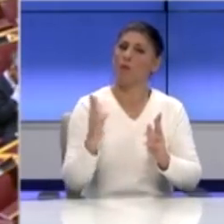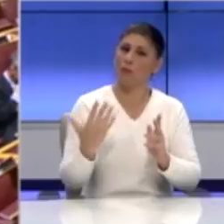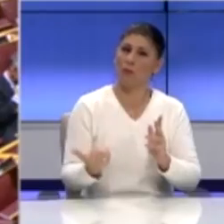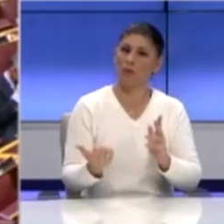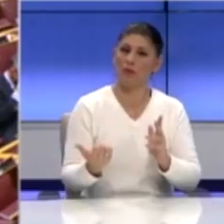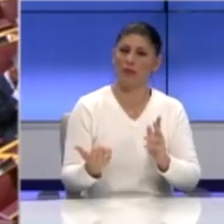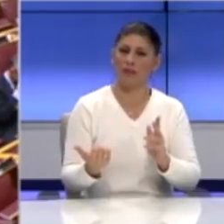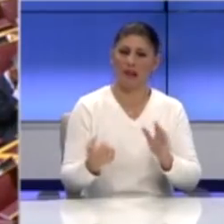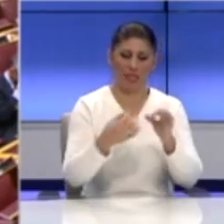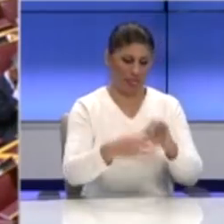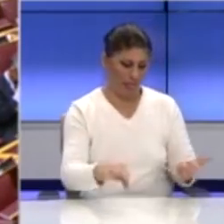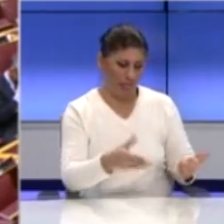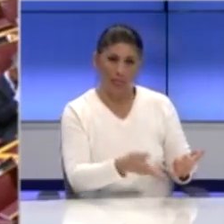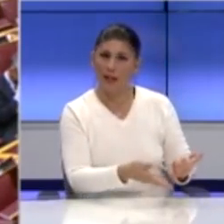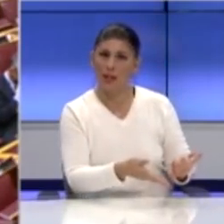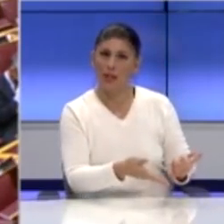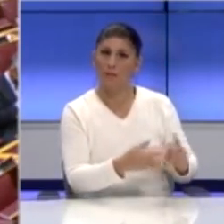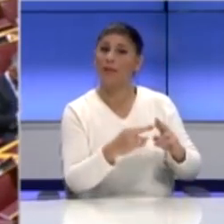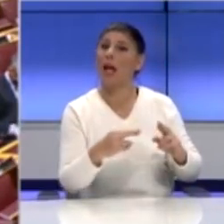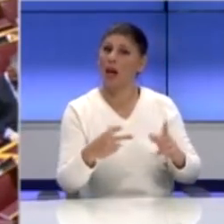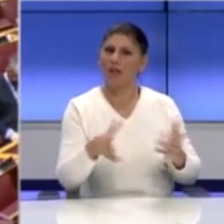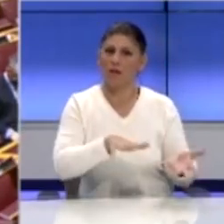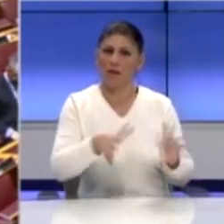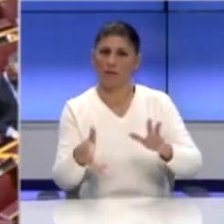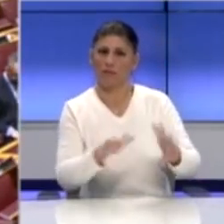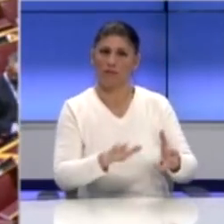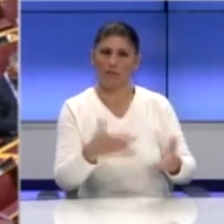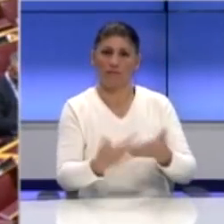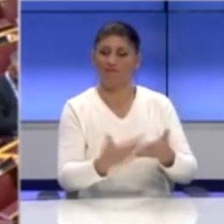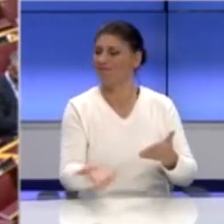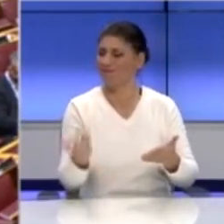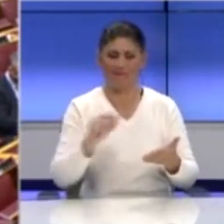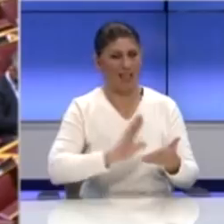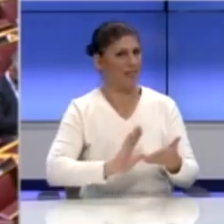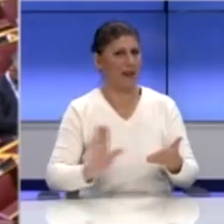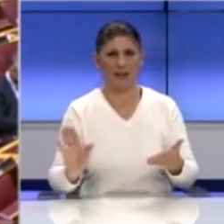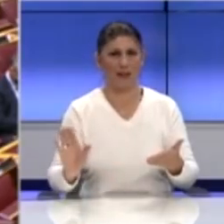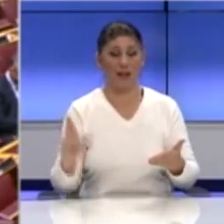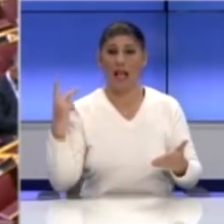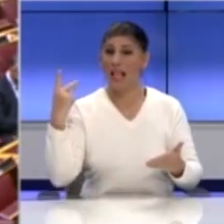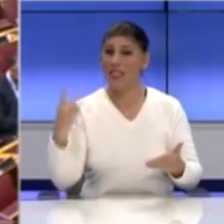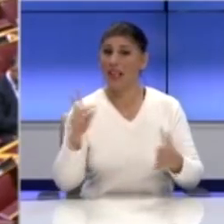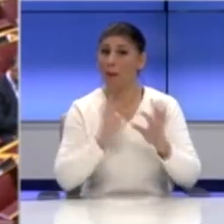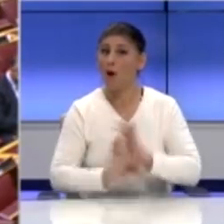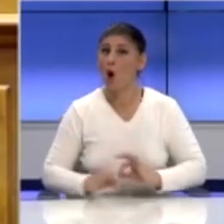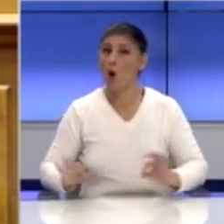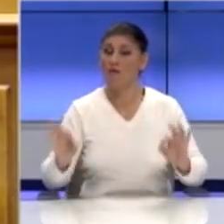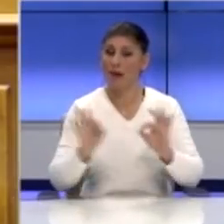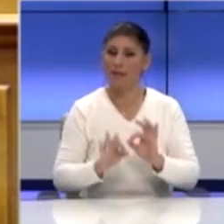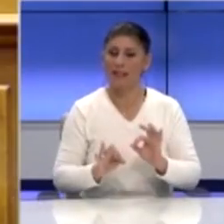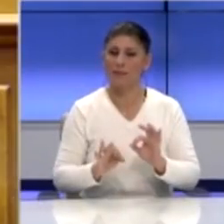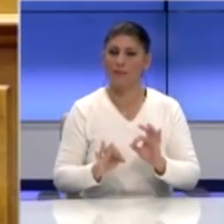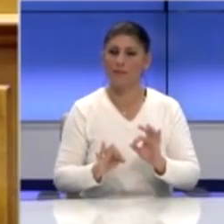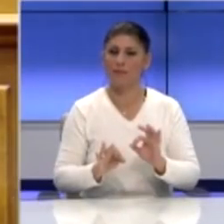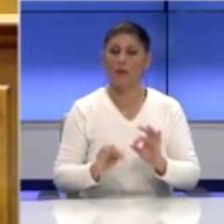και ανεδαφικός και αντιφατικός και ατεκμηρίωτος. Οι δικές σας προβλέψεις